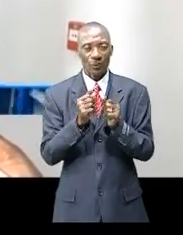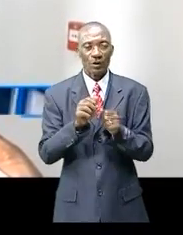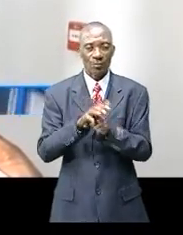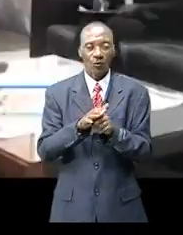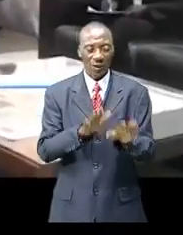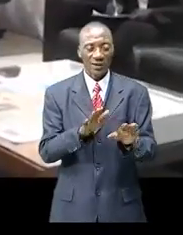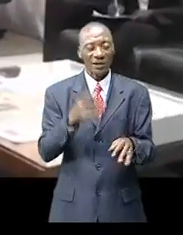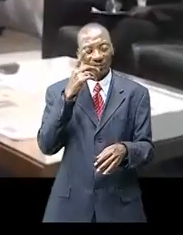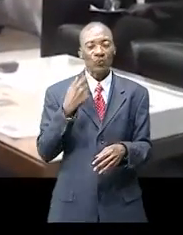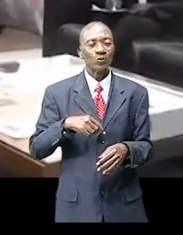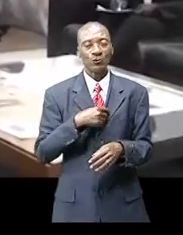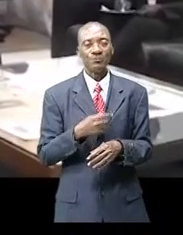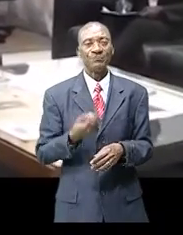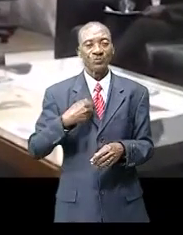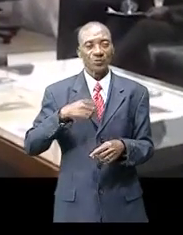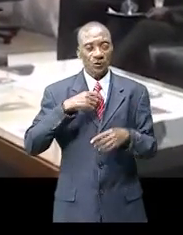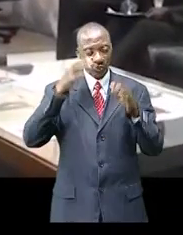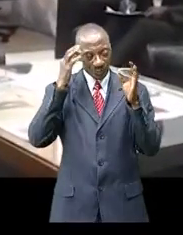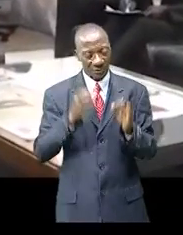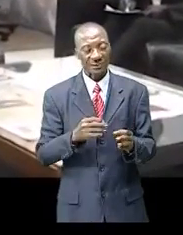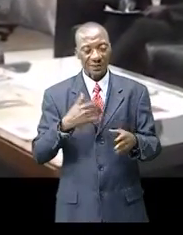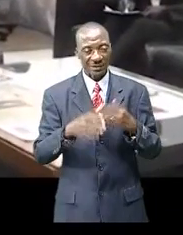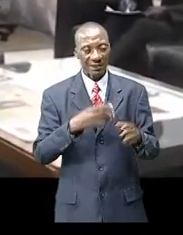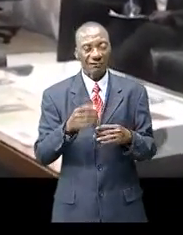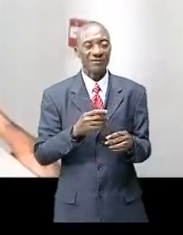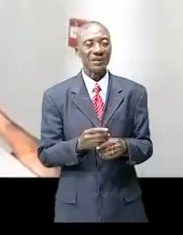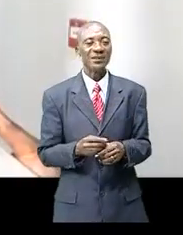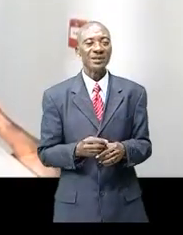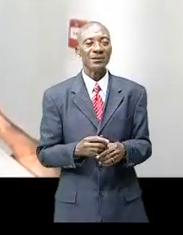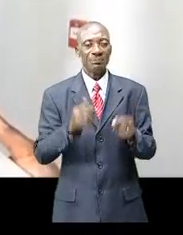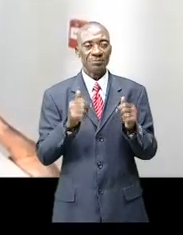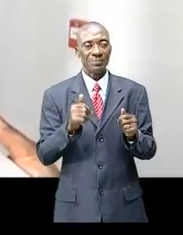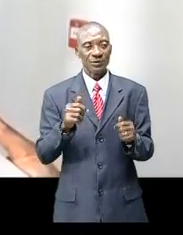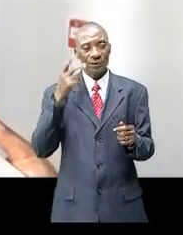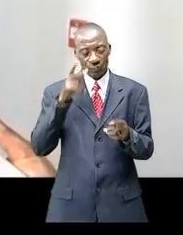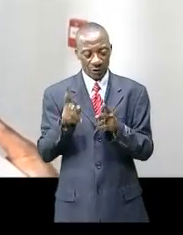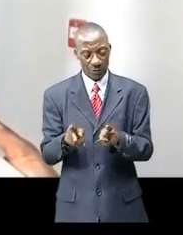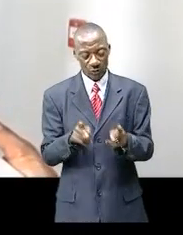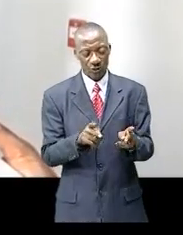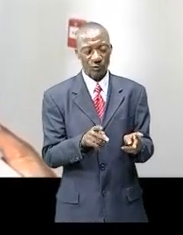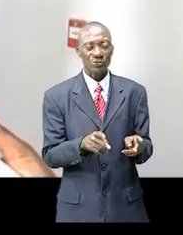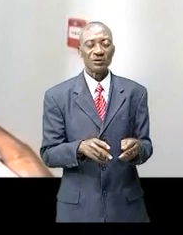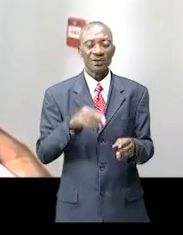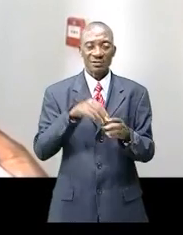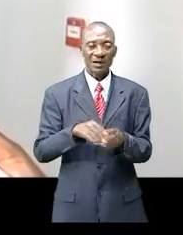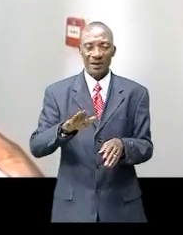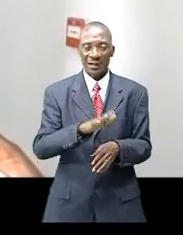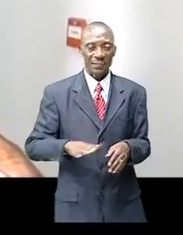engagées, déterminées à influencer positivement le processus de transition au Mali, et nous allons